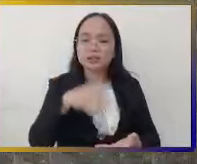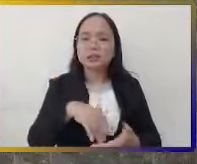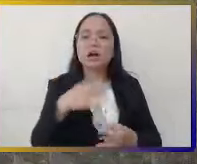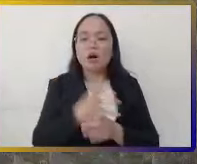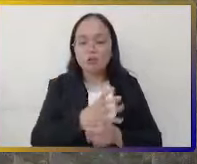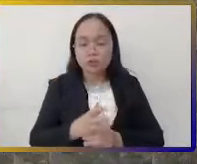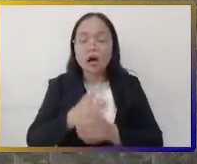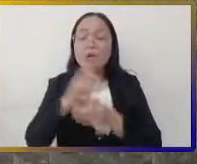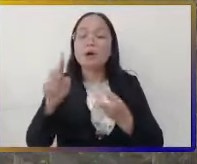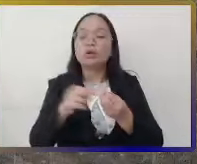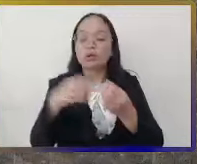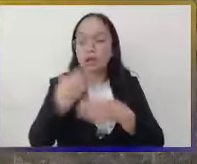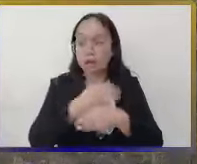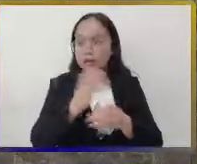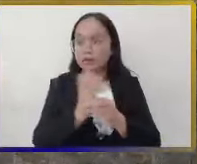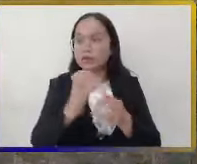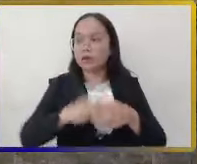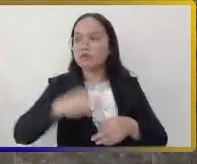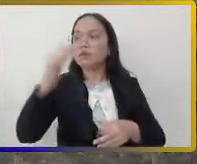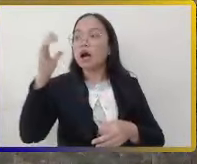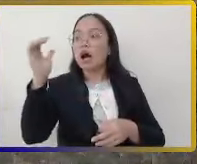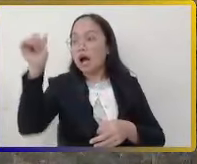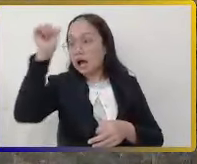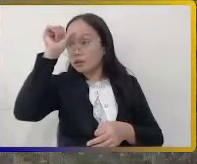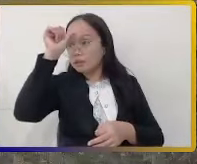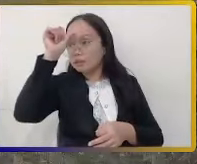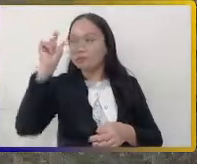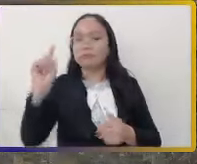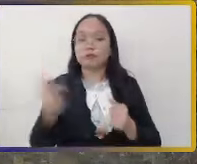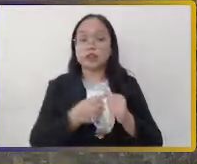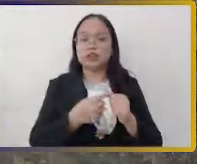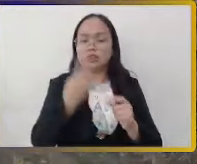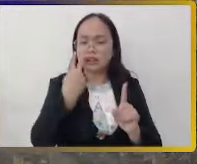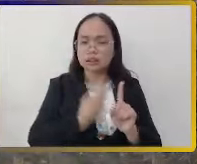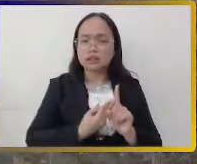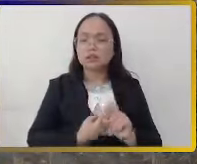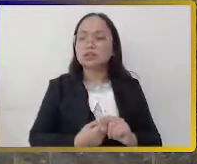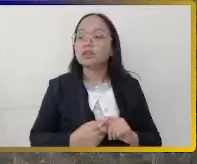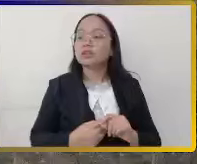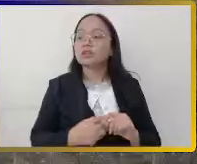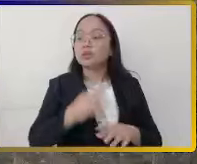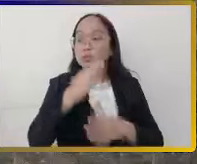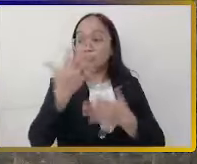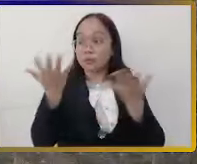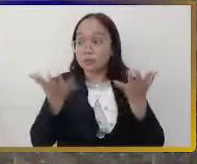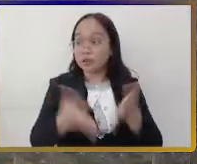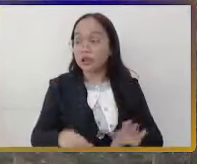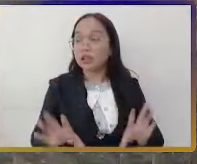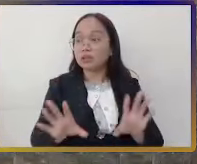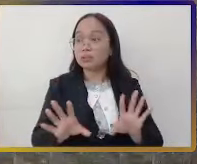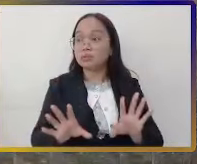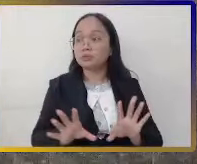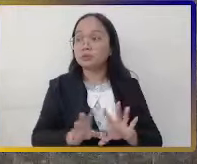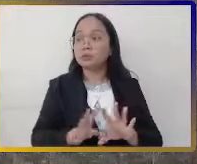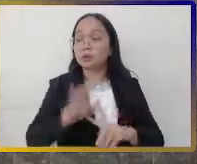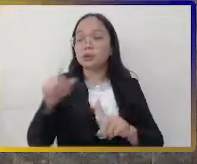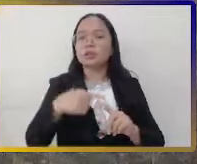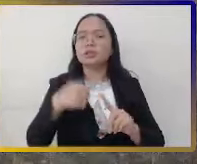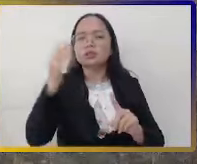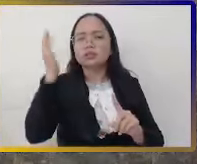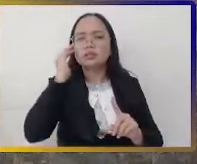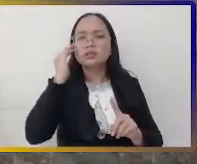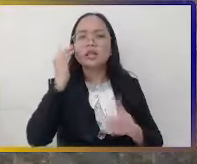the creation of Adam in the first place. You see? Pagkatapos nilika, imagine kapatid na ang Diyos